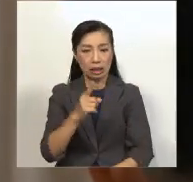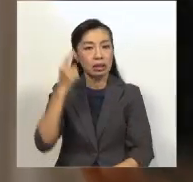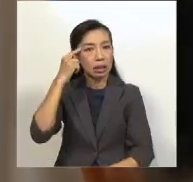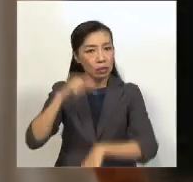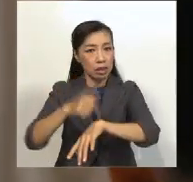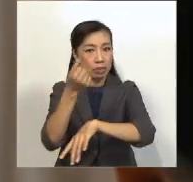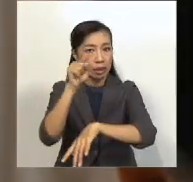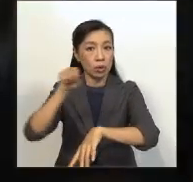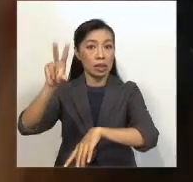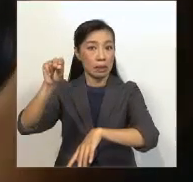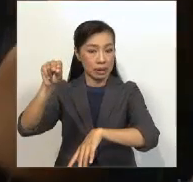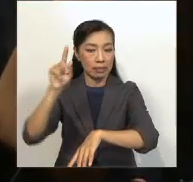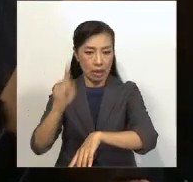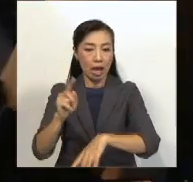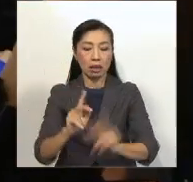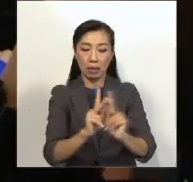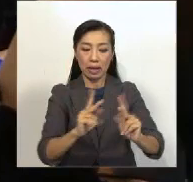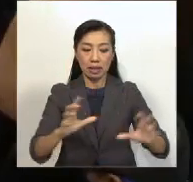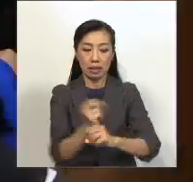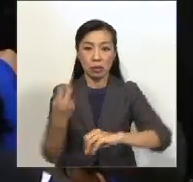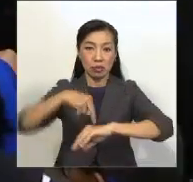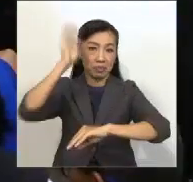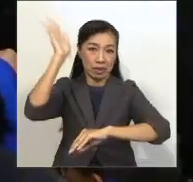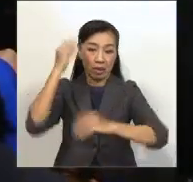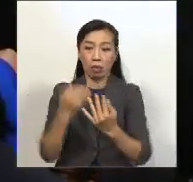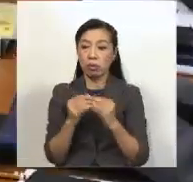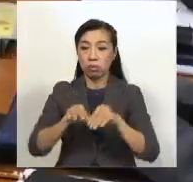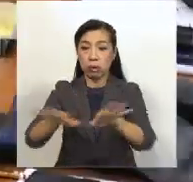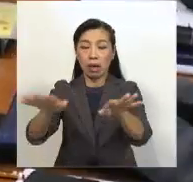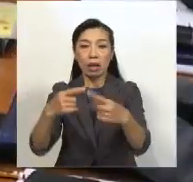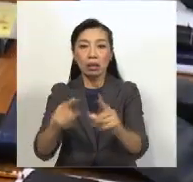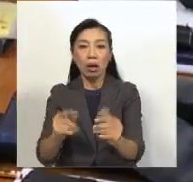ว่า 11:30 นเนี่ยจะมีการแถลงข่าวต่อสื่อมวลชนแต่ว่า